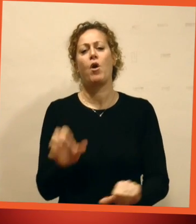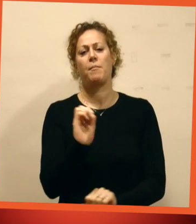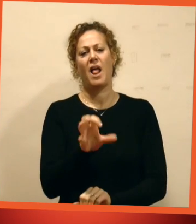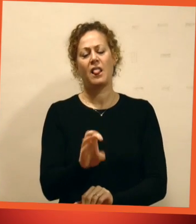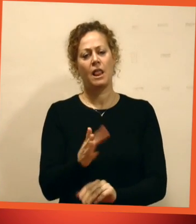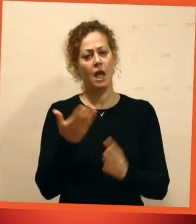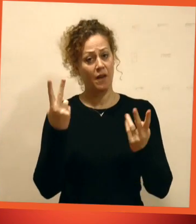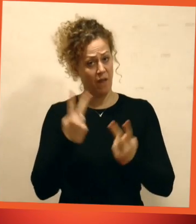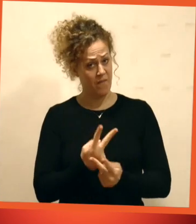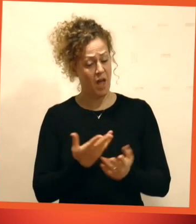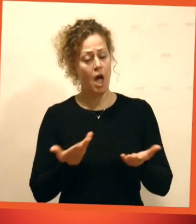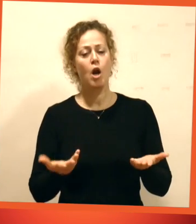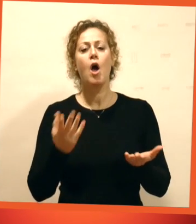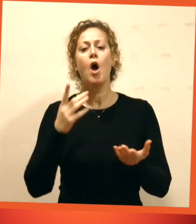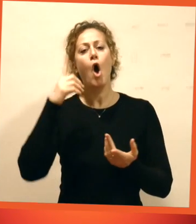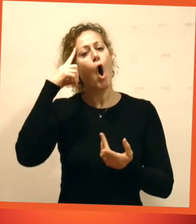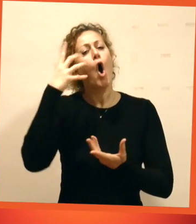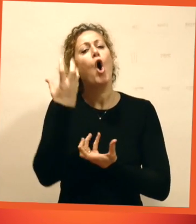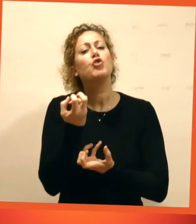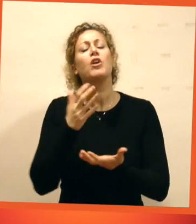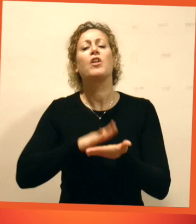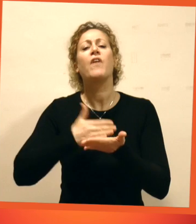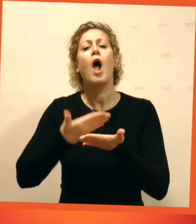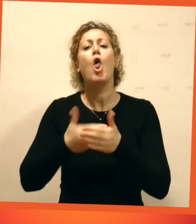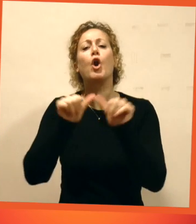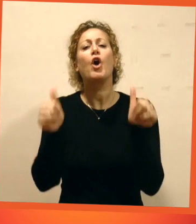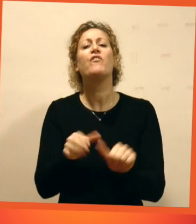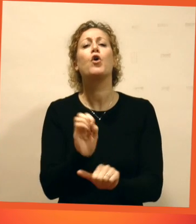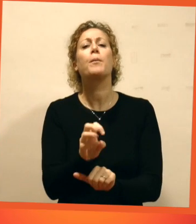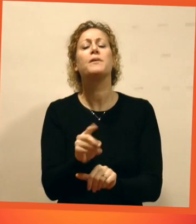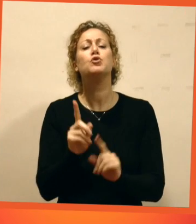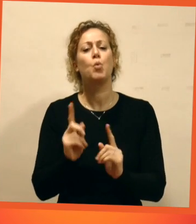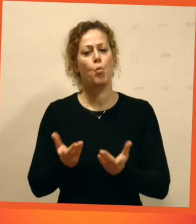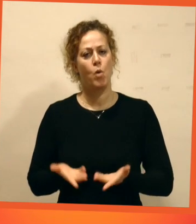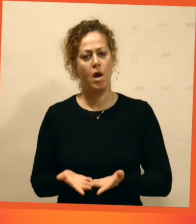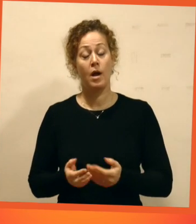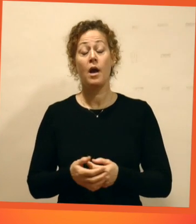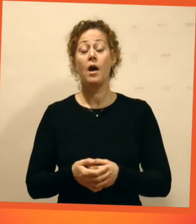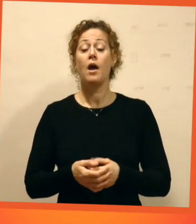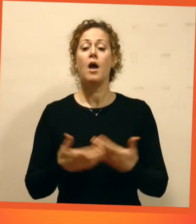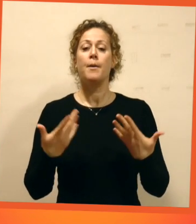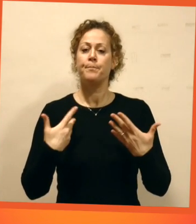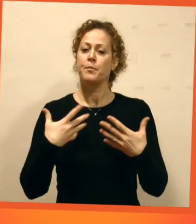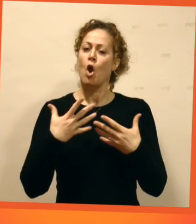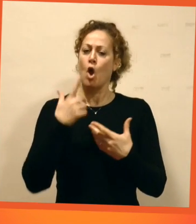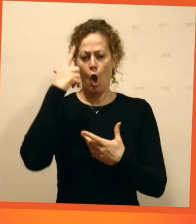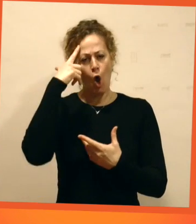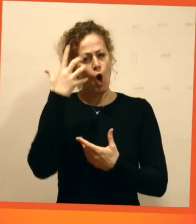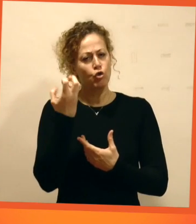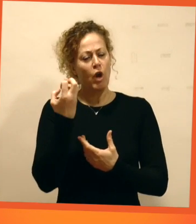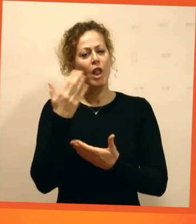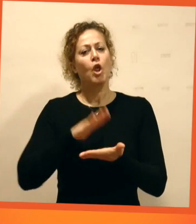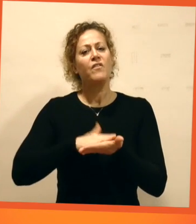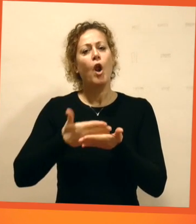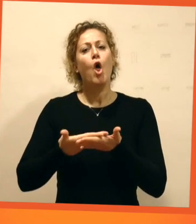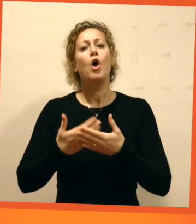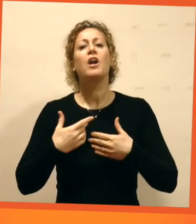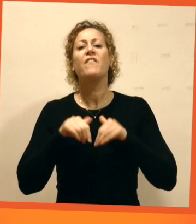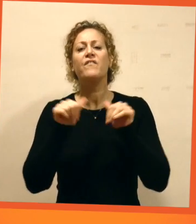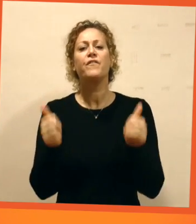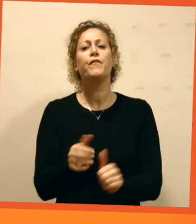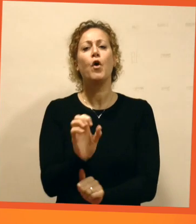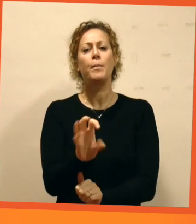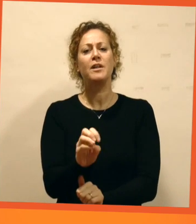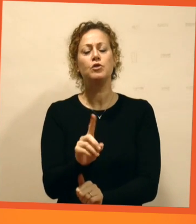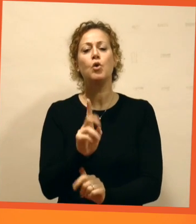valore della formazione nella... Nel nostro concetto di formazione è lo stimolo alla crescita personale.